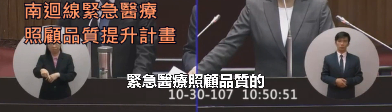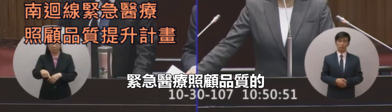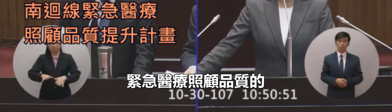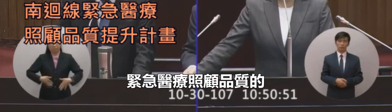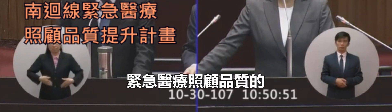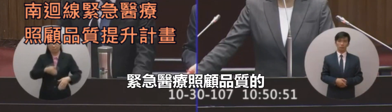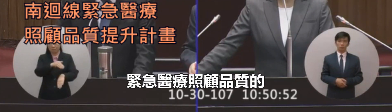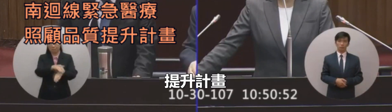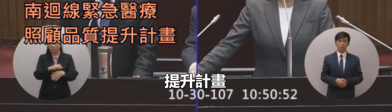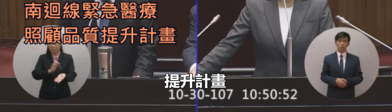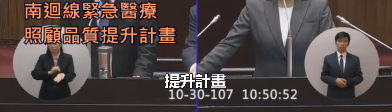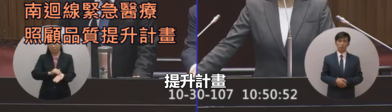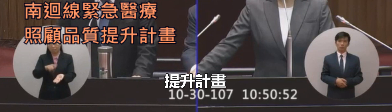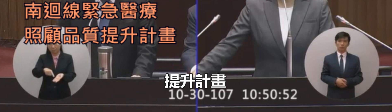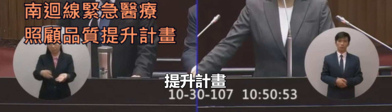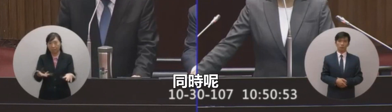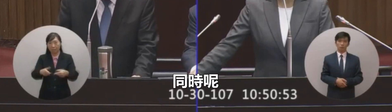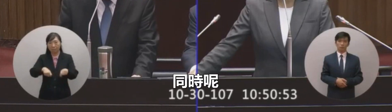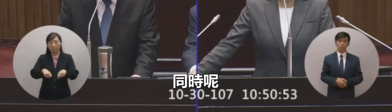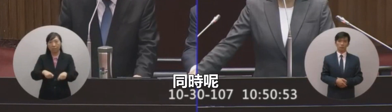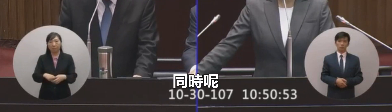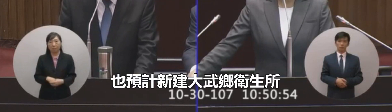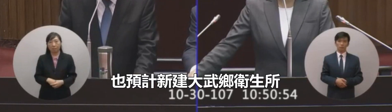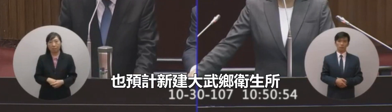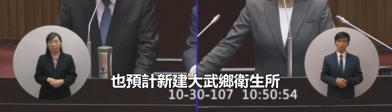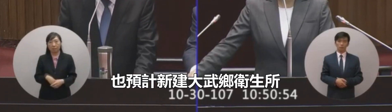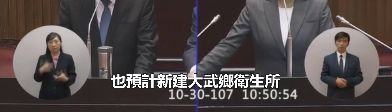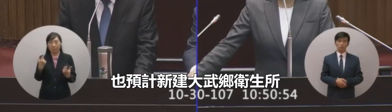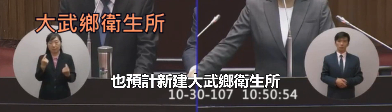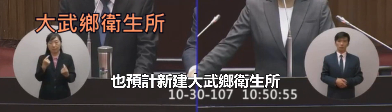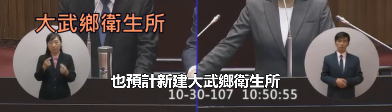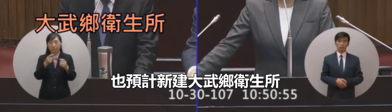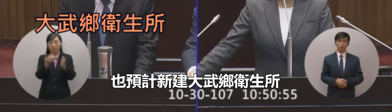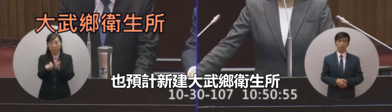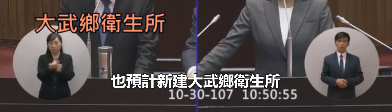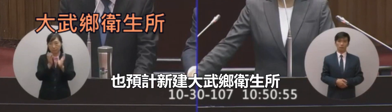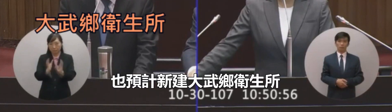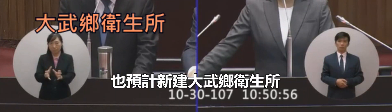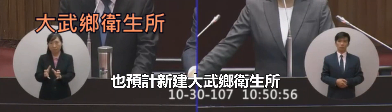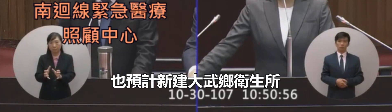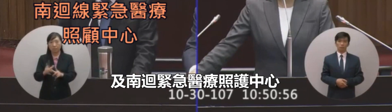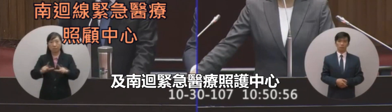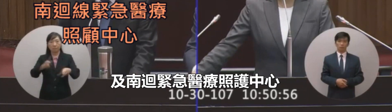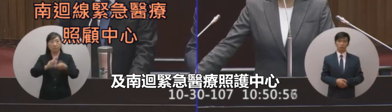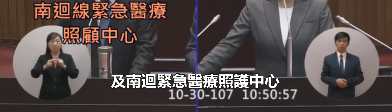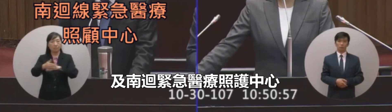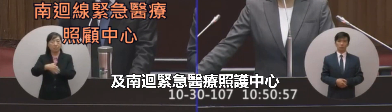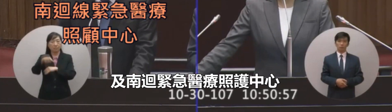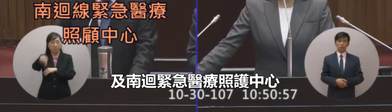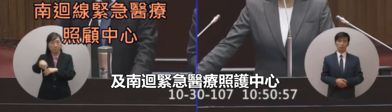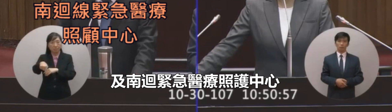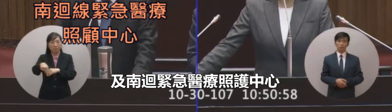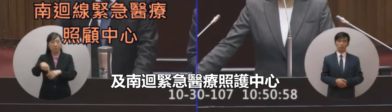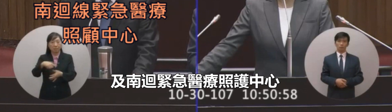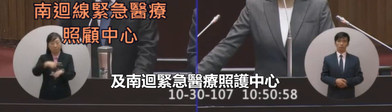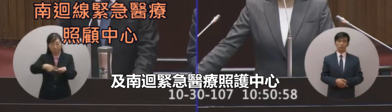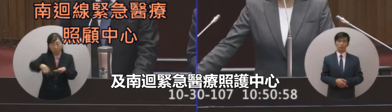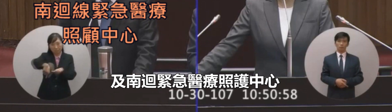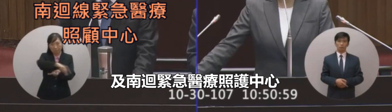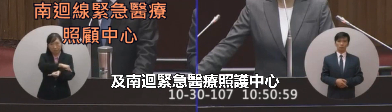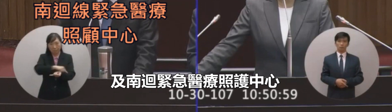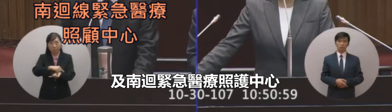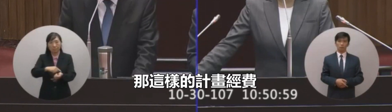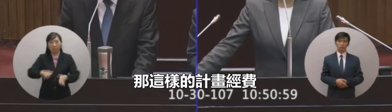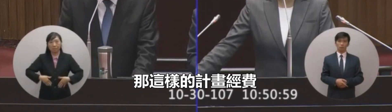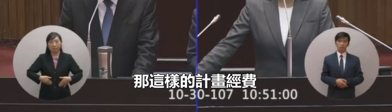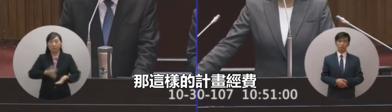疗照护品质的提升计划，同时呢也预计兴建大武乡卫生所及南回紧急医疗照护中